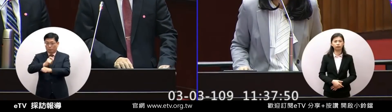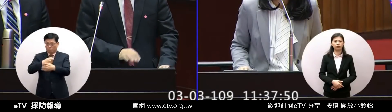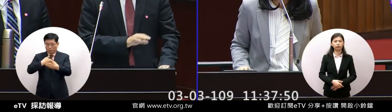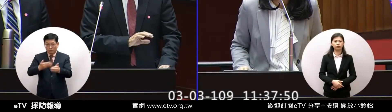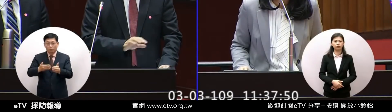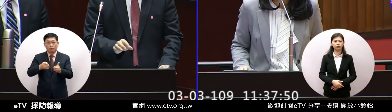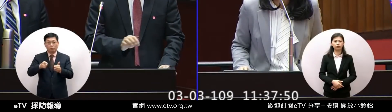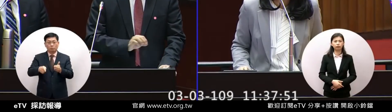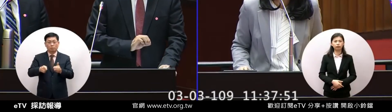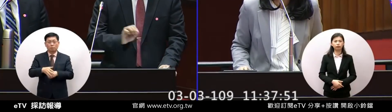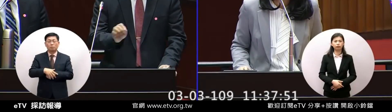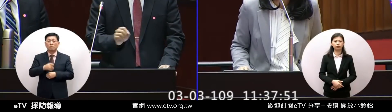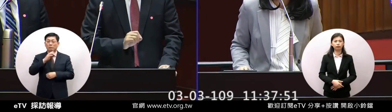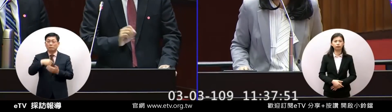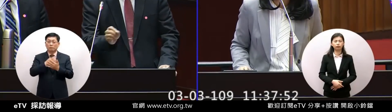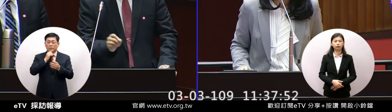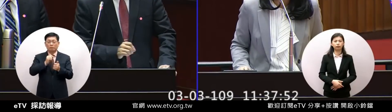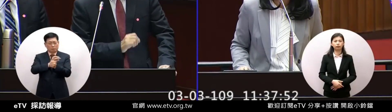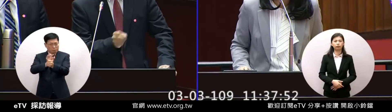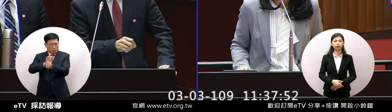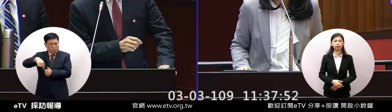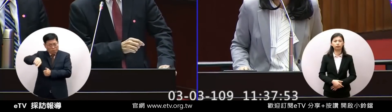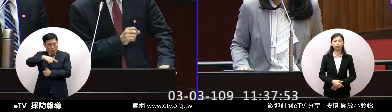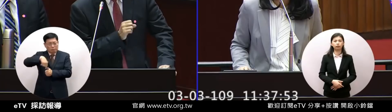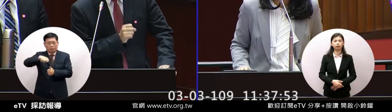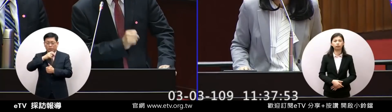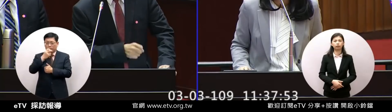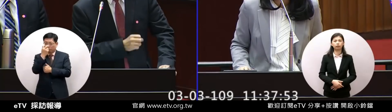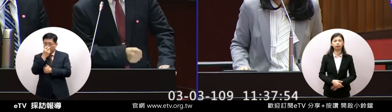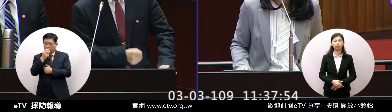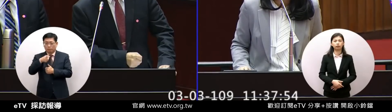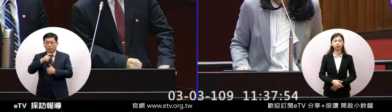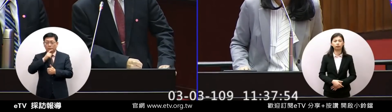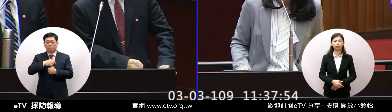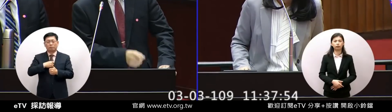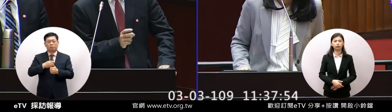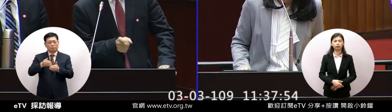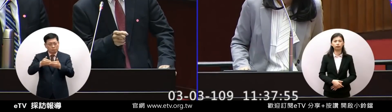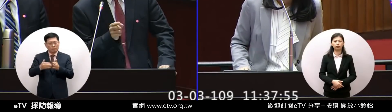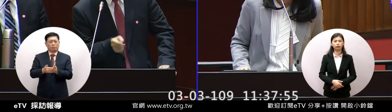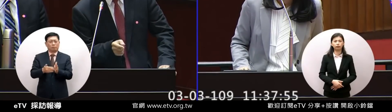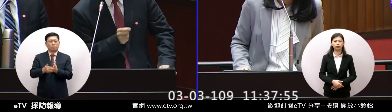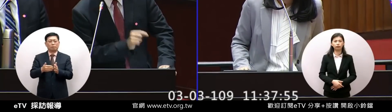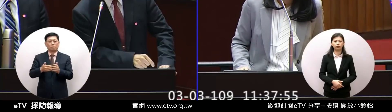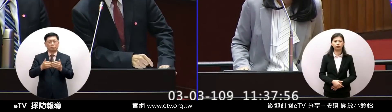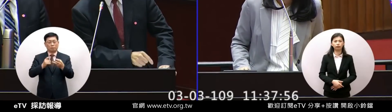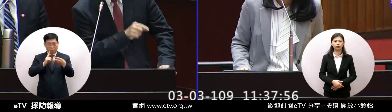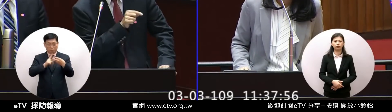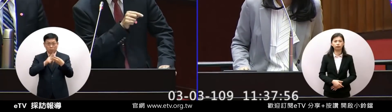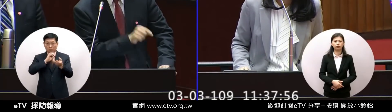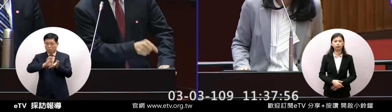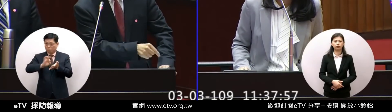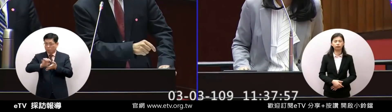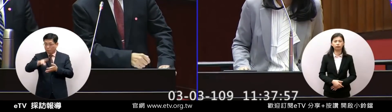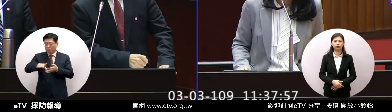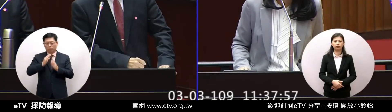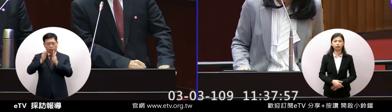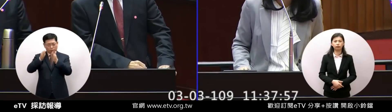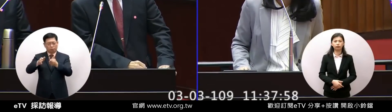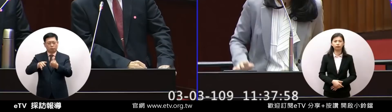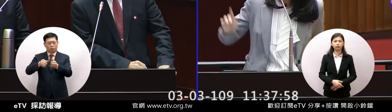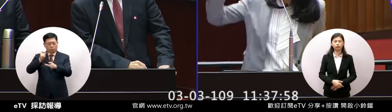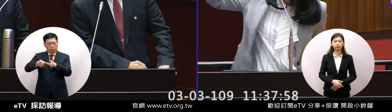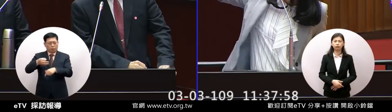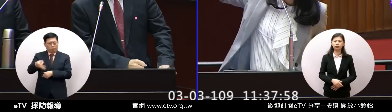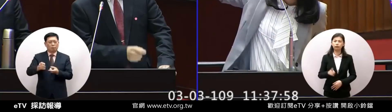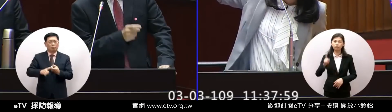室，这个只是维持在服务这些审案的计划的需求，最主要还是要花到产业上去